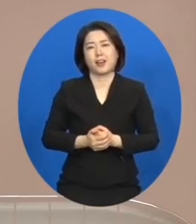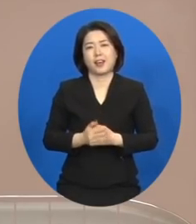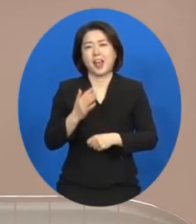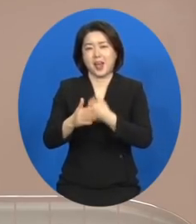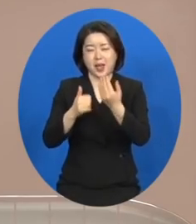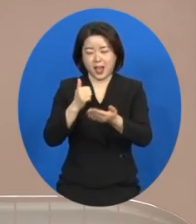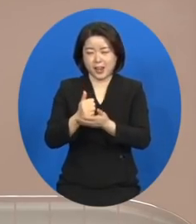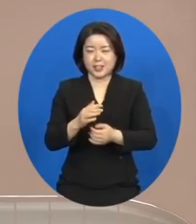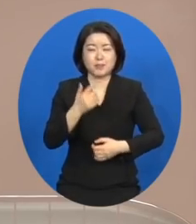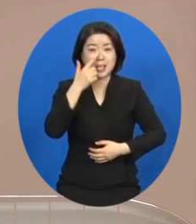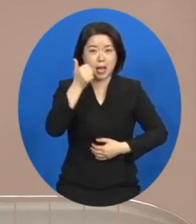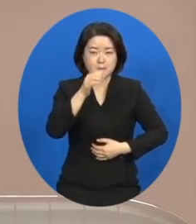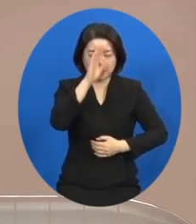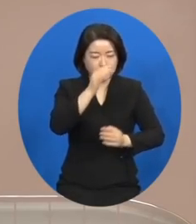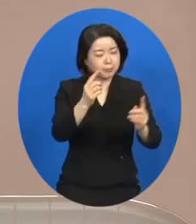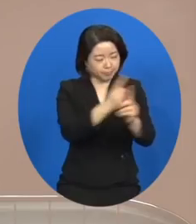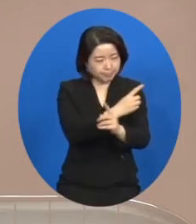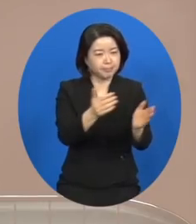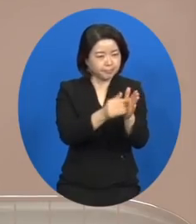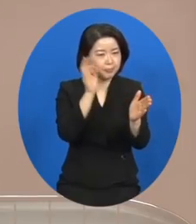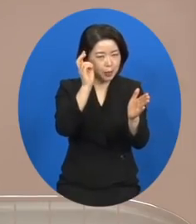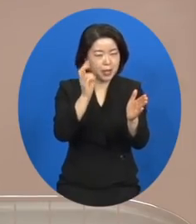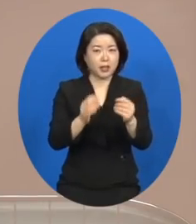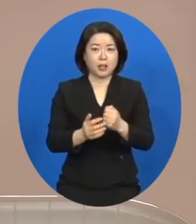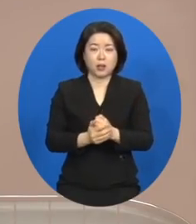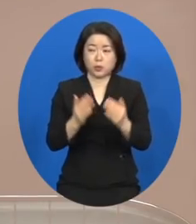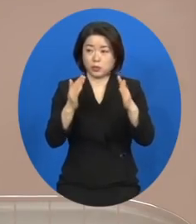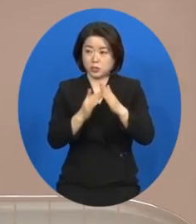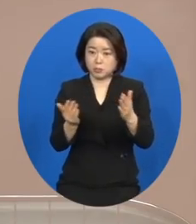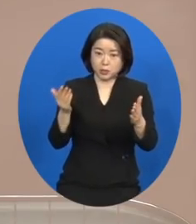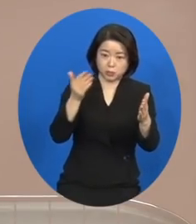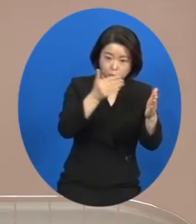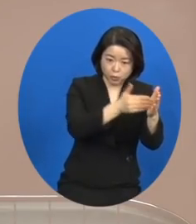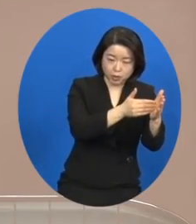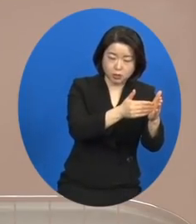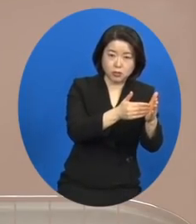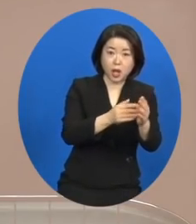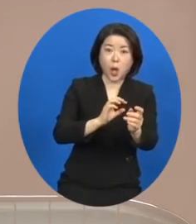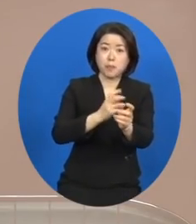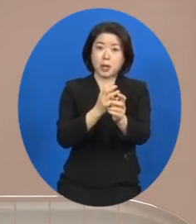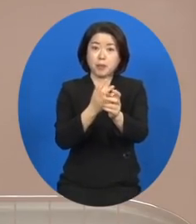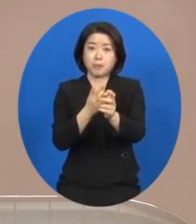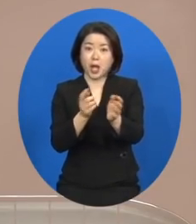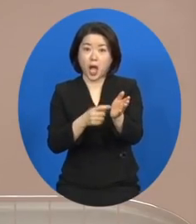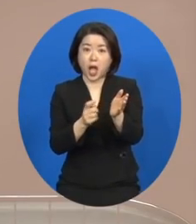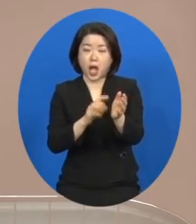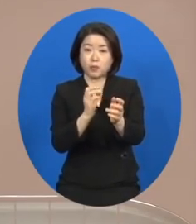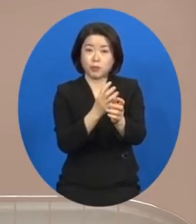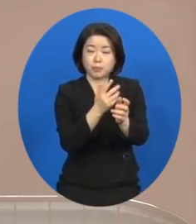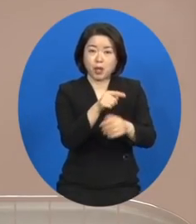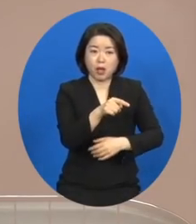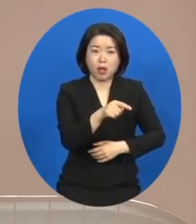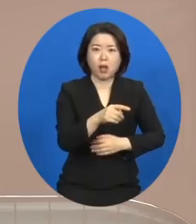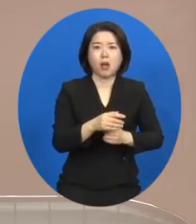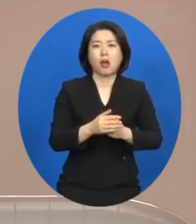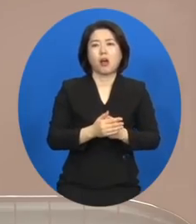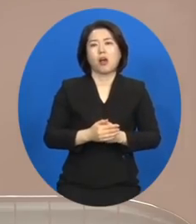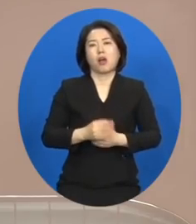하나님이 고쳐주셨다. 그래서 집에 딱 도착했는데 앰뷸런스가 도착해 있어요. 보니까 할아버지가 돌아가신